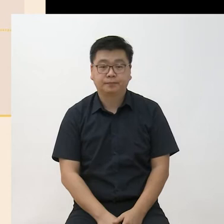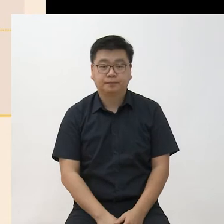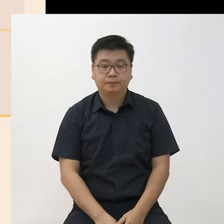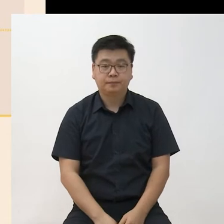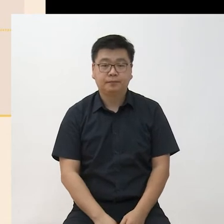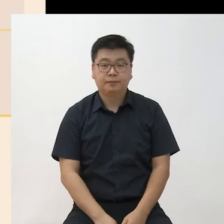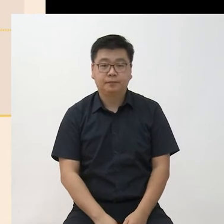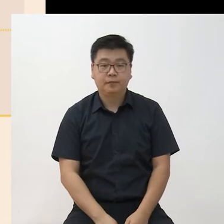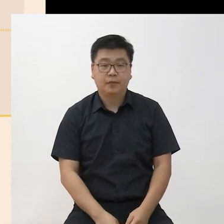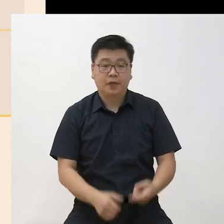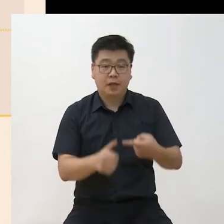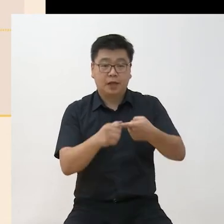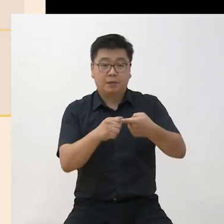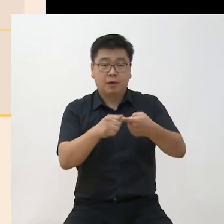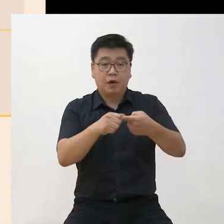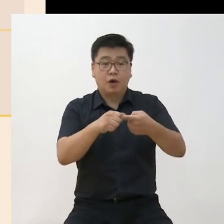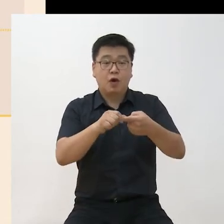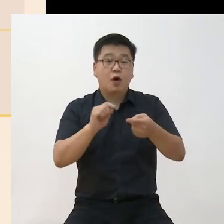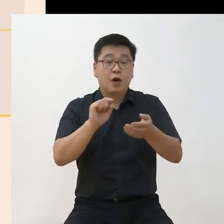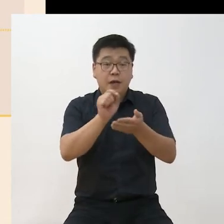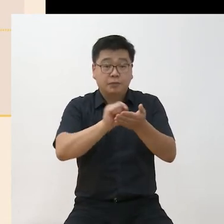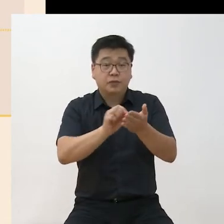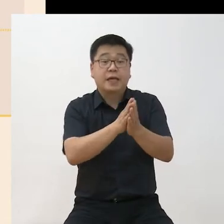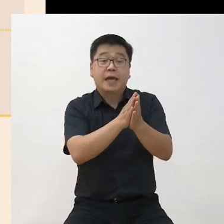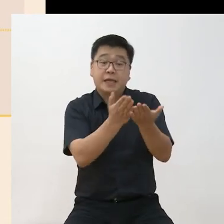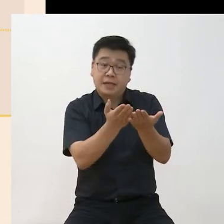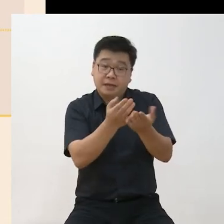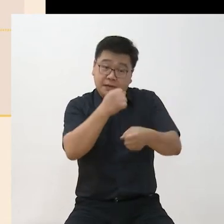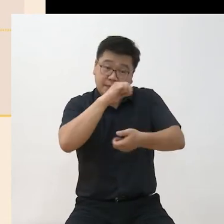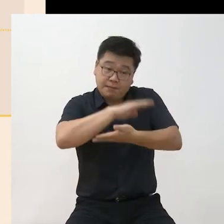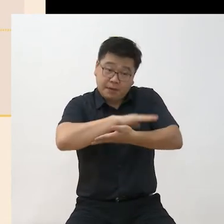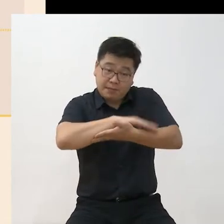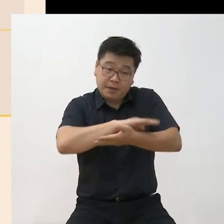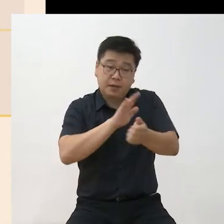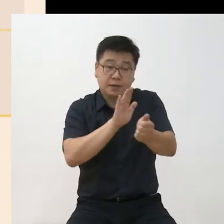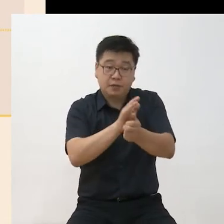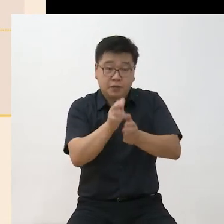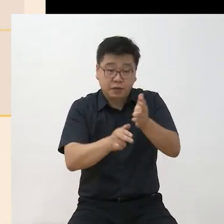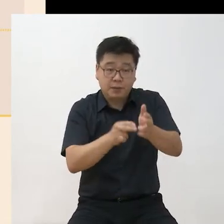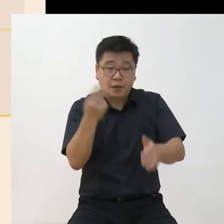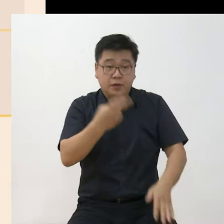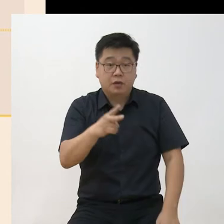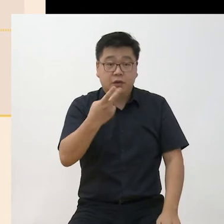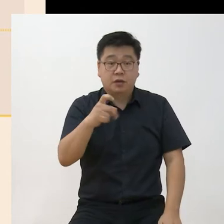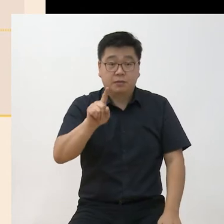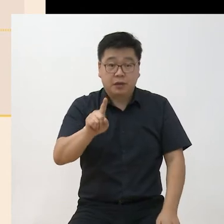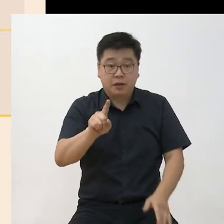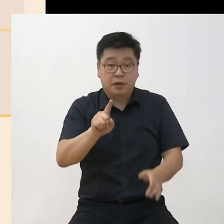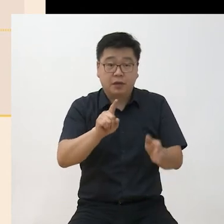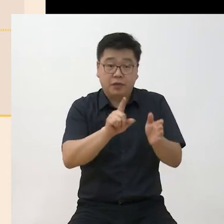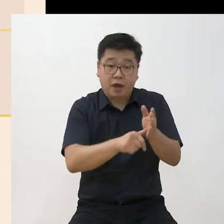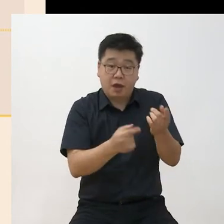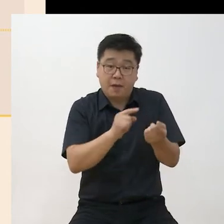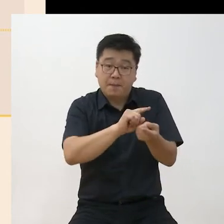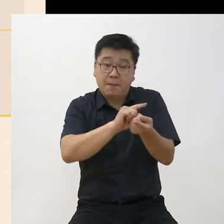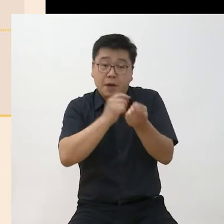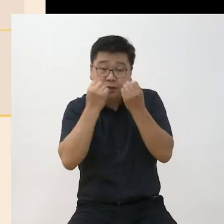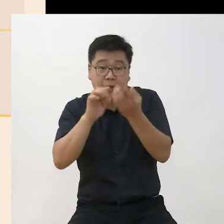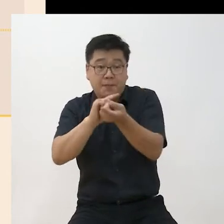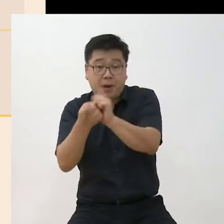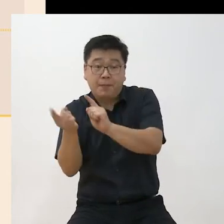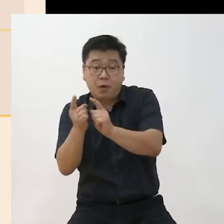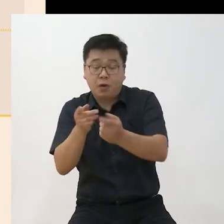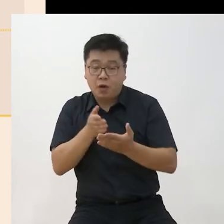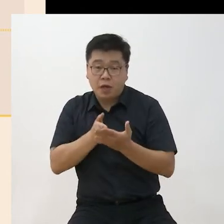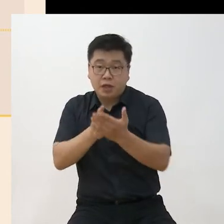네, 먼저 문예지 발간 지원 사업입니다. 문예지 발간 지원 사업의 2021년도 주요 변경 사항은 신청